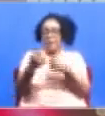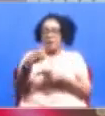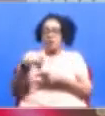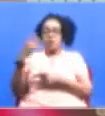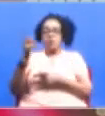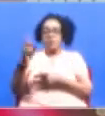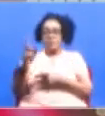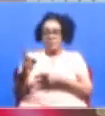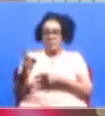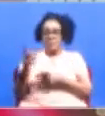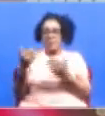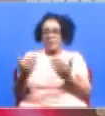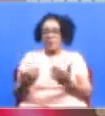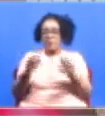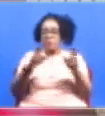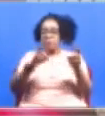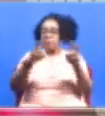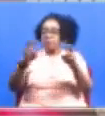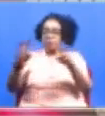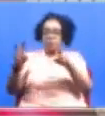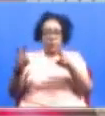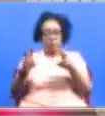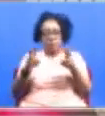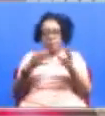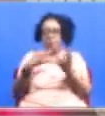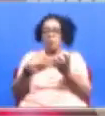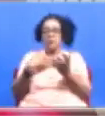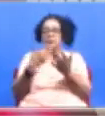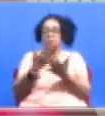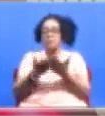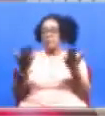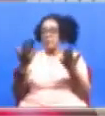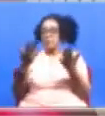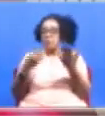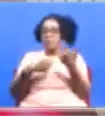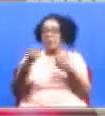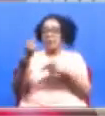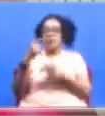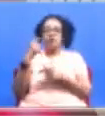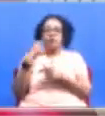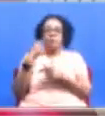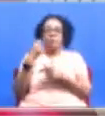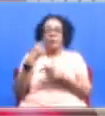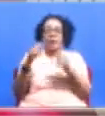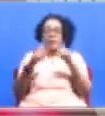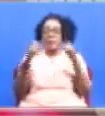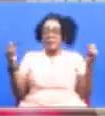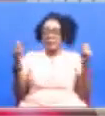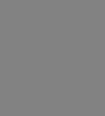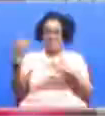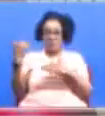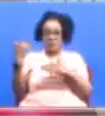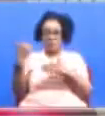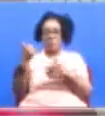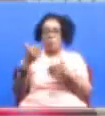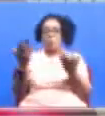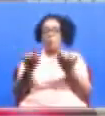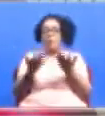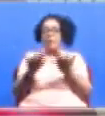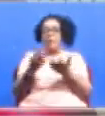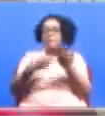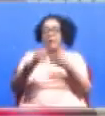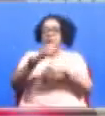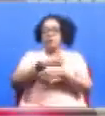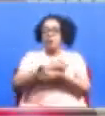wanafunzi wamepiga hatua na serikali kutaka vifaa vya masomo kununuliwa madukani kinyume na ilivyokuwa awali ambapo walizinunua